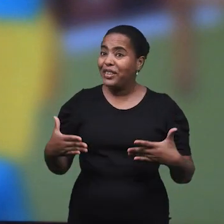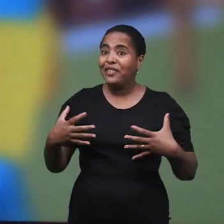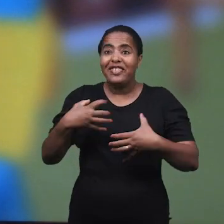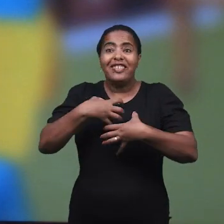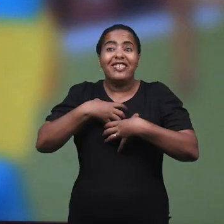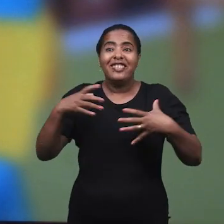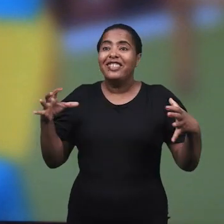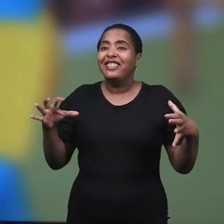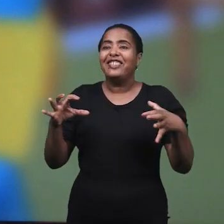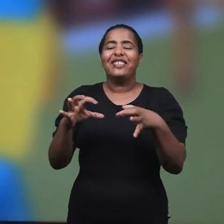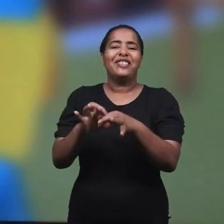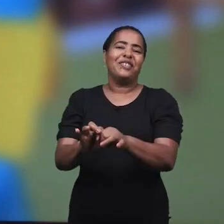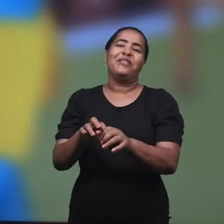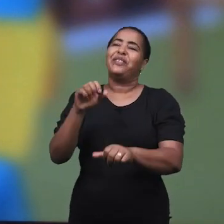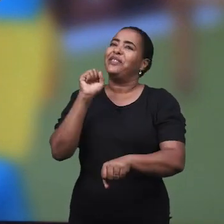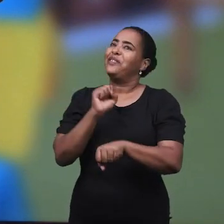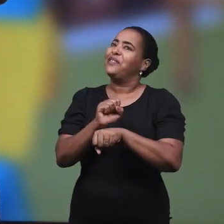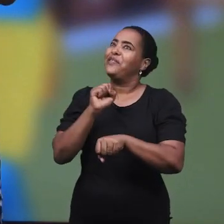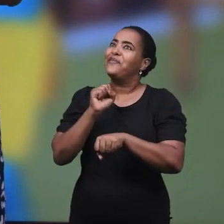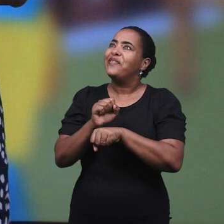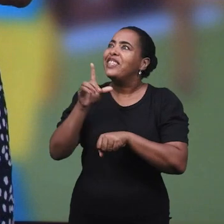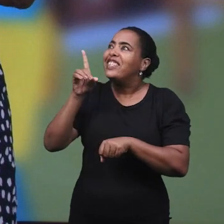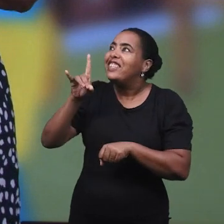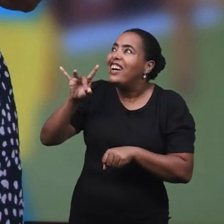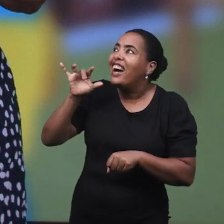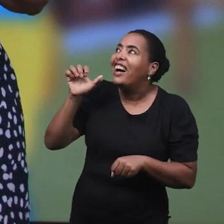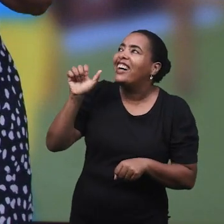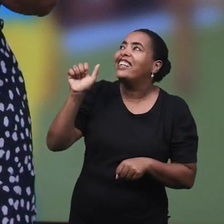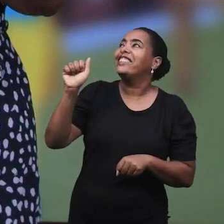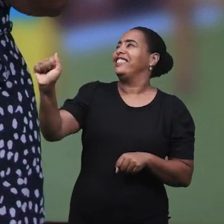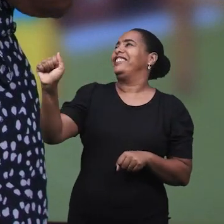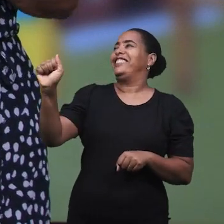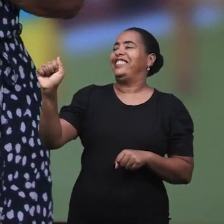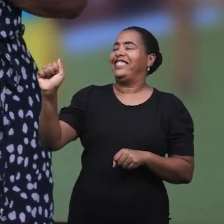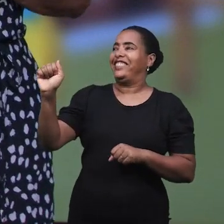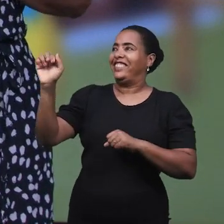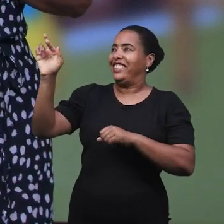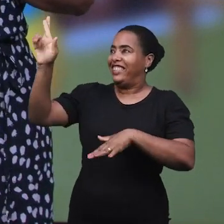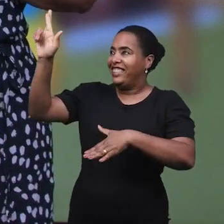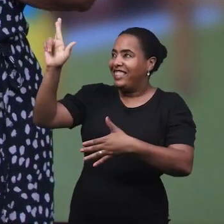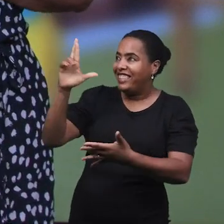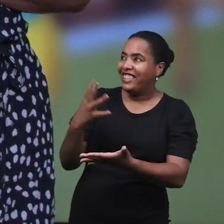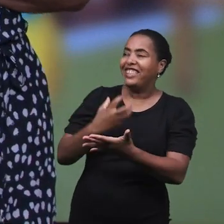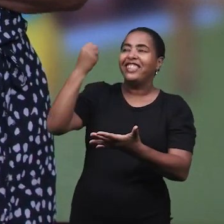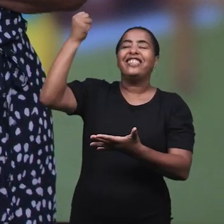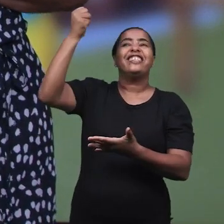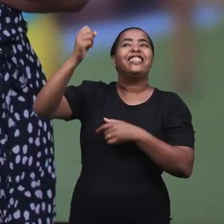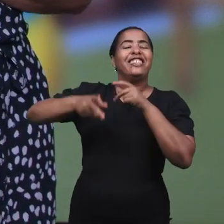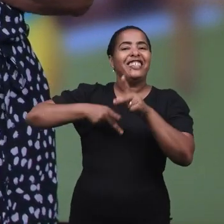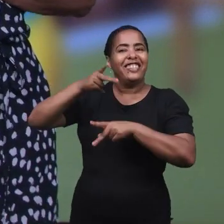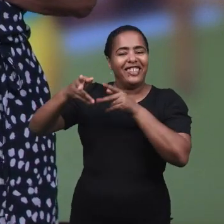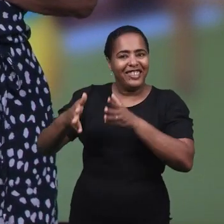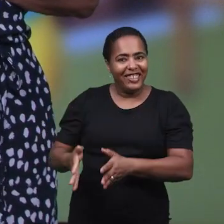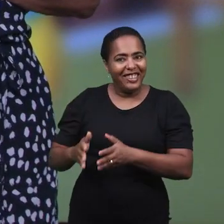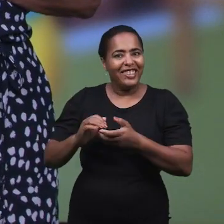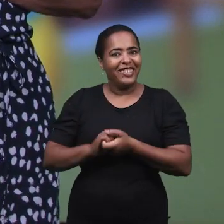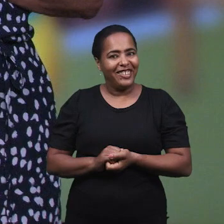en communion, en attendant le grand jour de l'enlèvement de l'Église